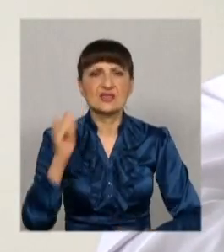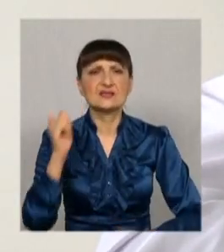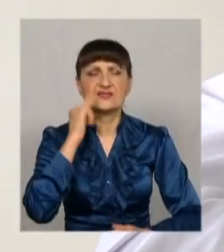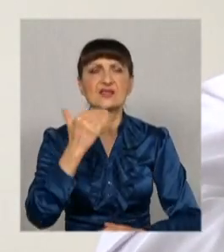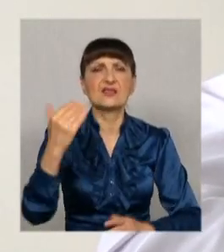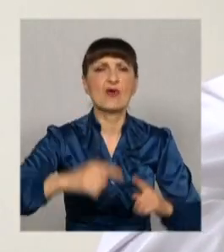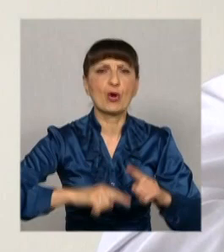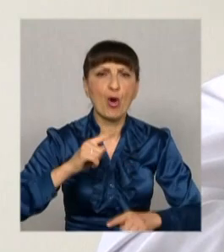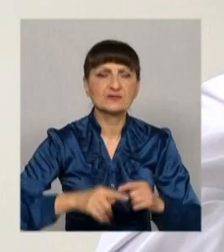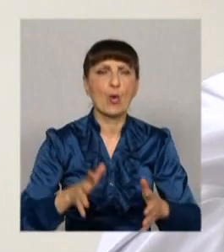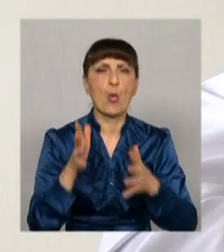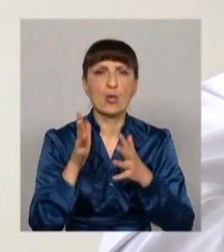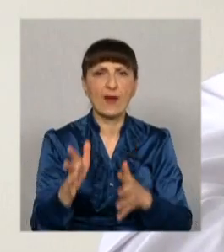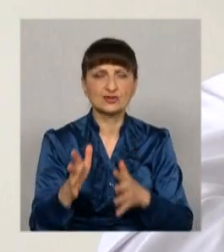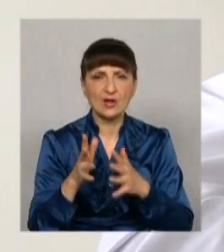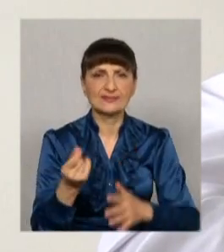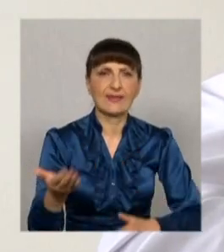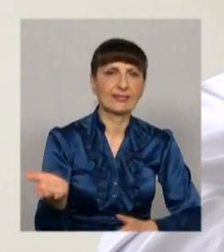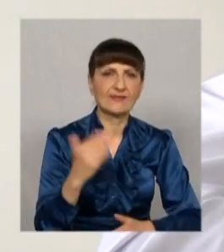родственникам, угрожать и